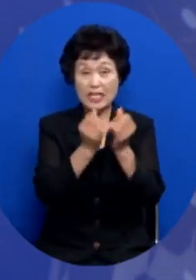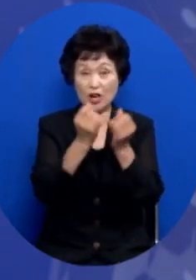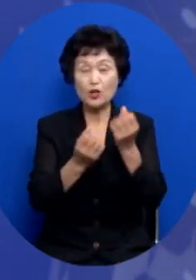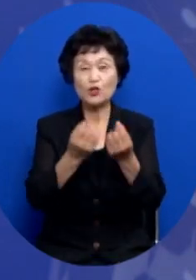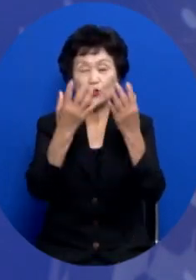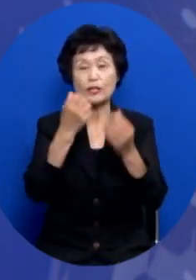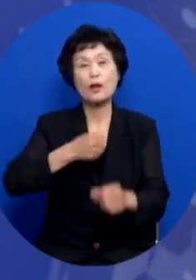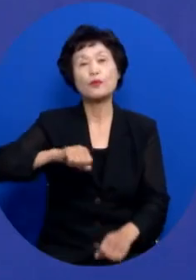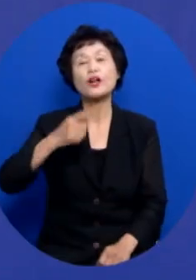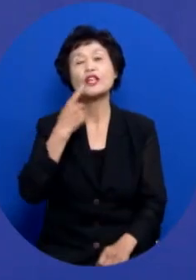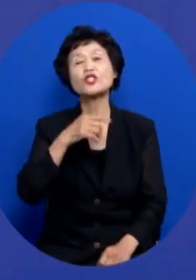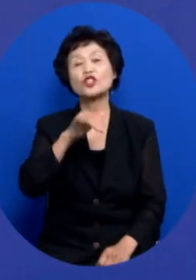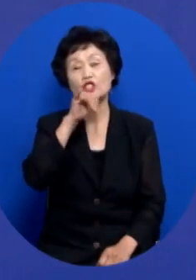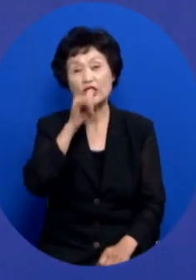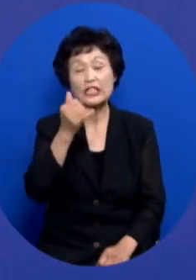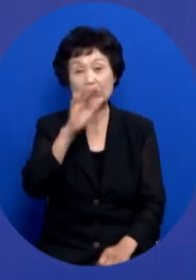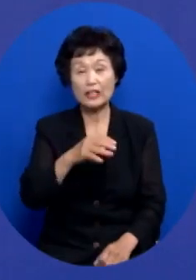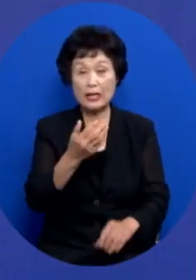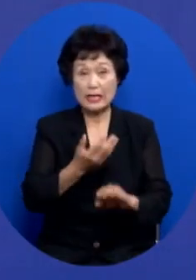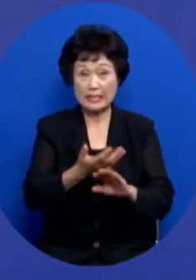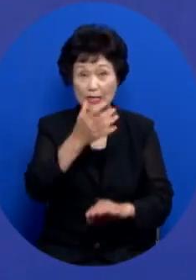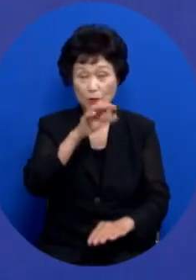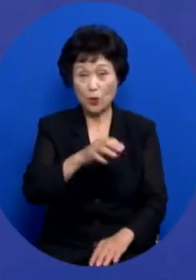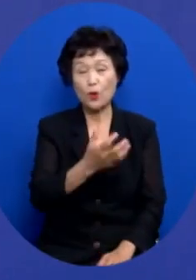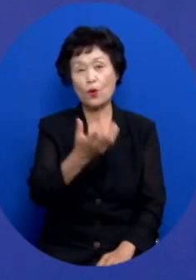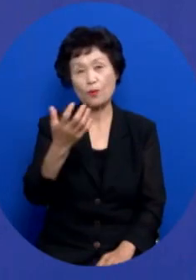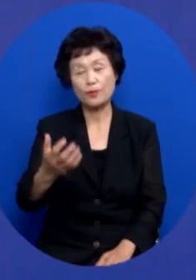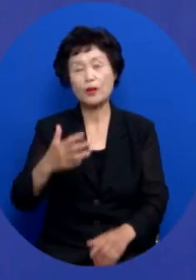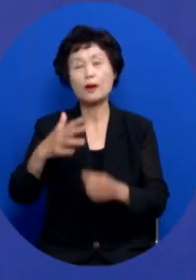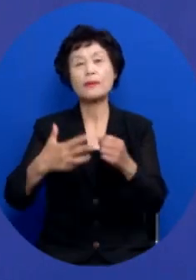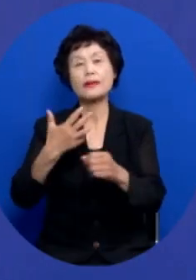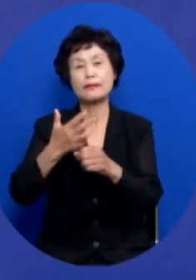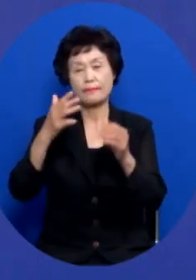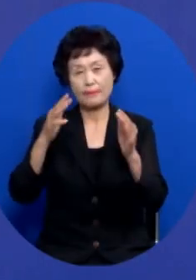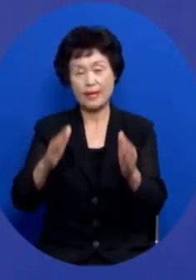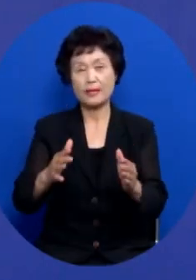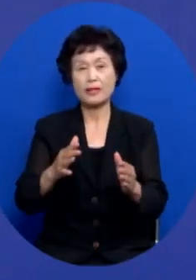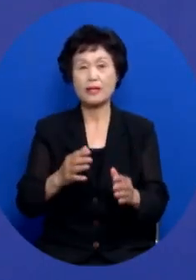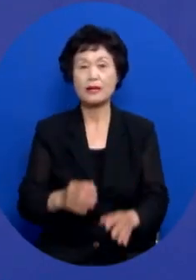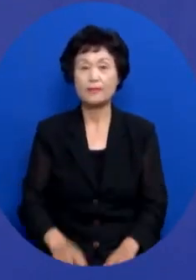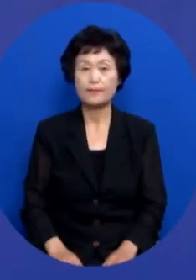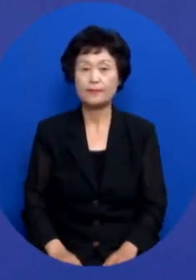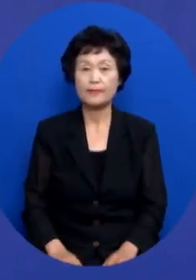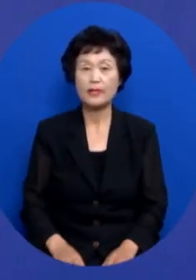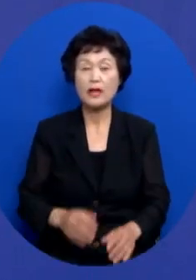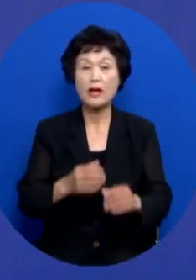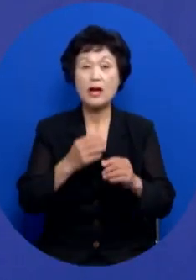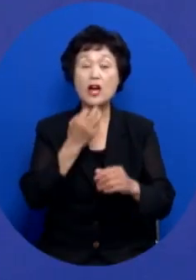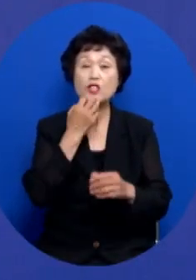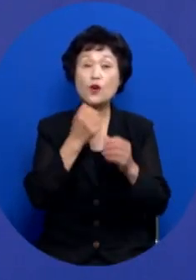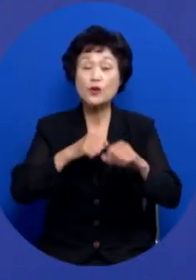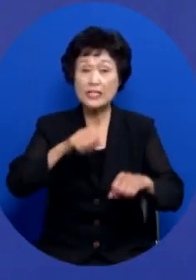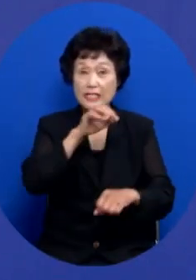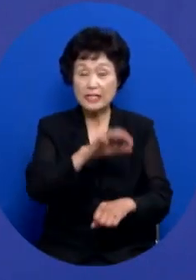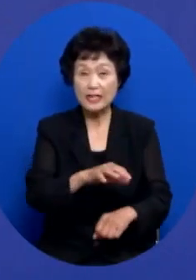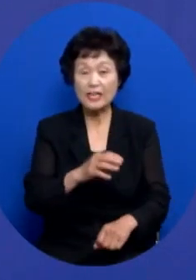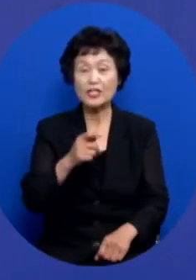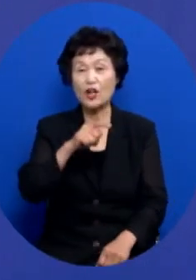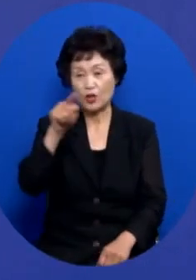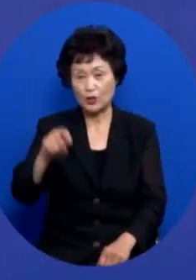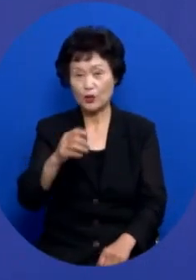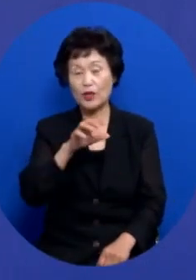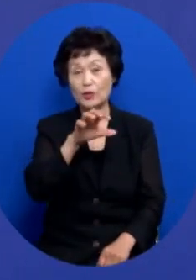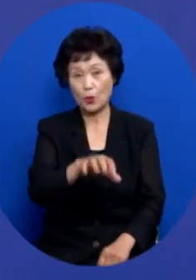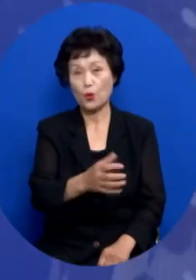8년 만입니다. 네, 서울광장에서 을지로 일대로 장소를 옮겼군요. 장소는 조금 달랐지만 논란거리는